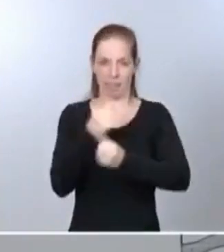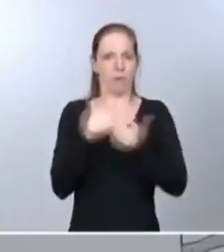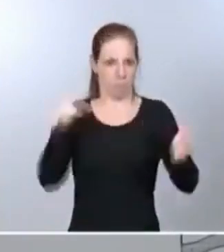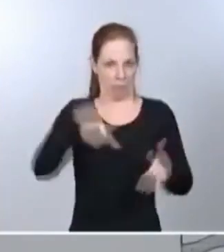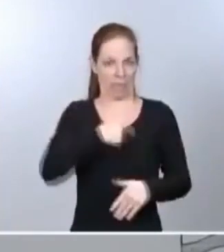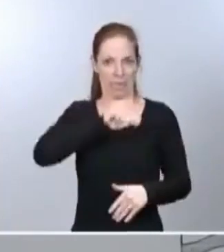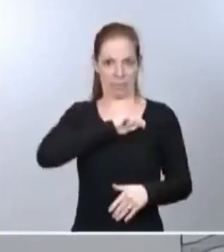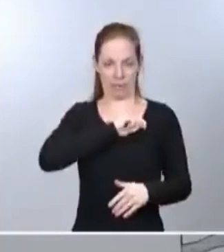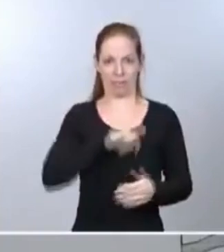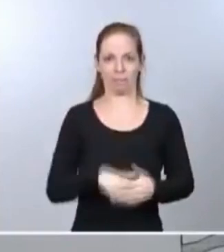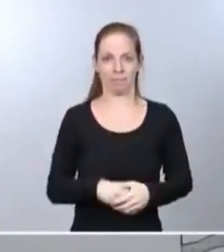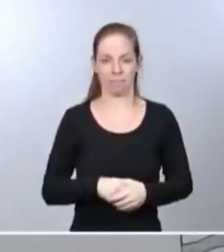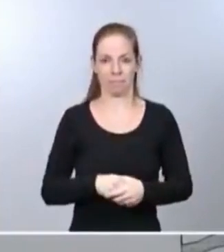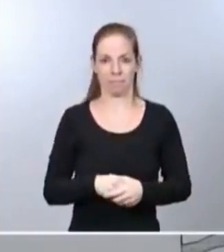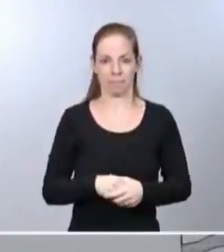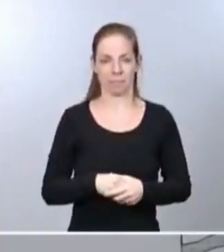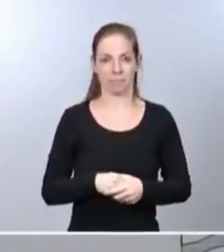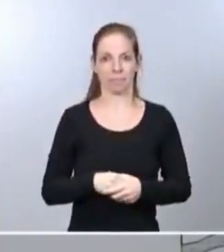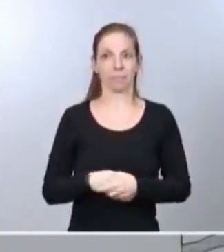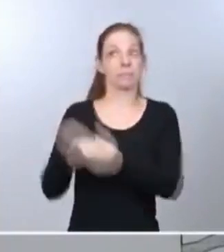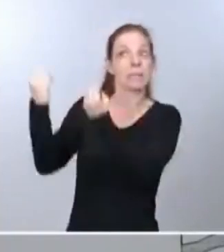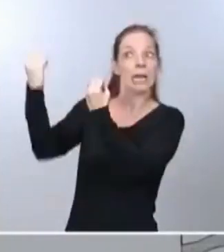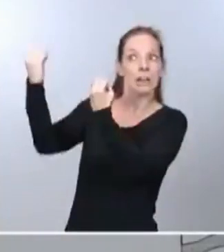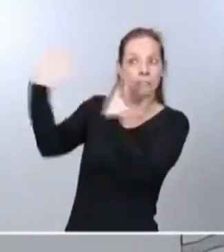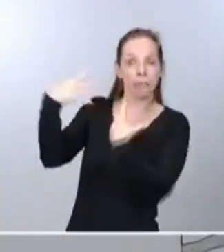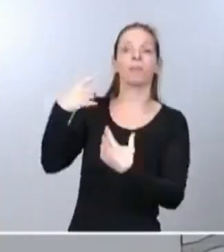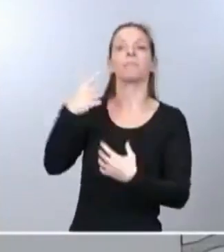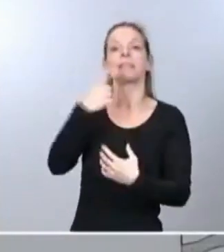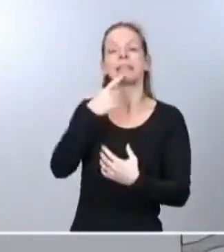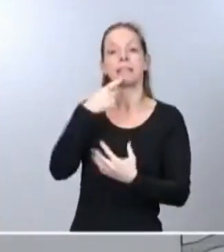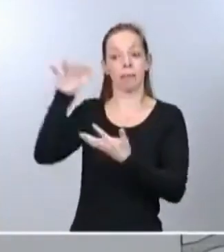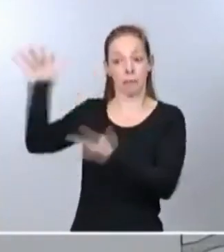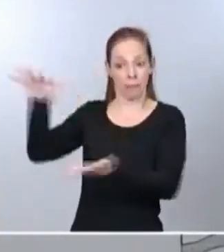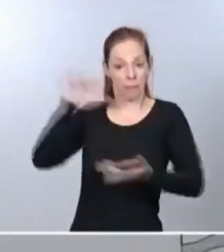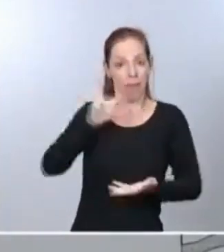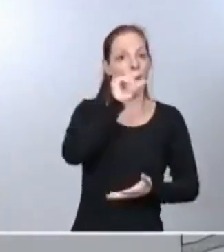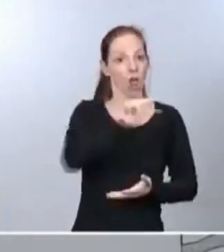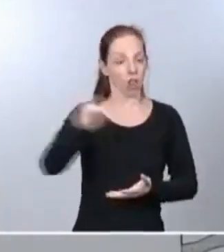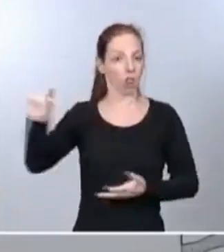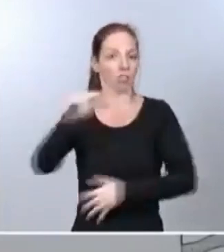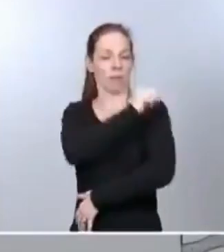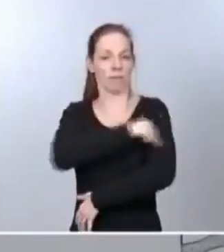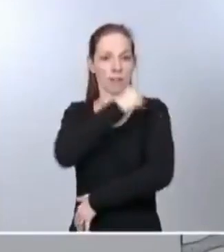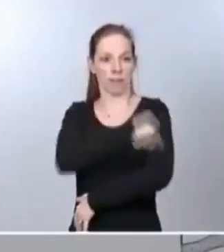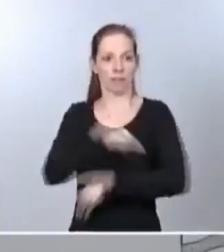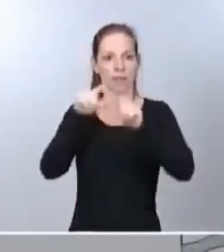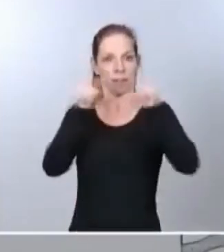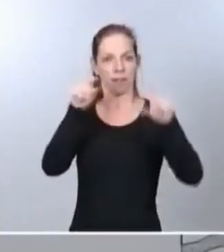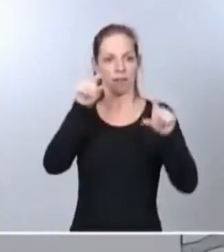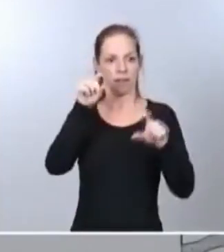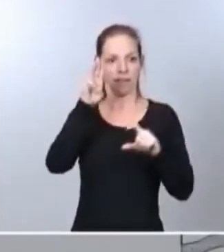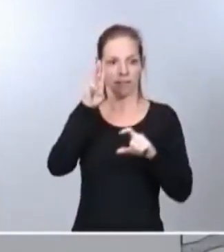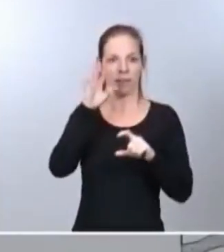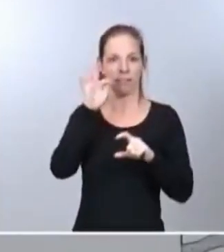Según as informaciones delas que disponemos, recibiremos as dosis da vacuna de BioNTech-Pfizer o sábado